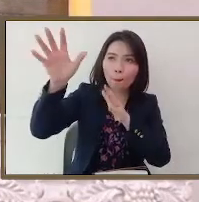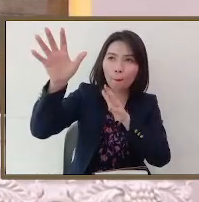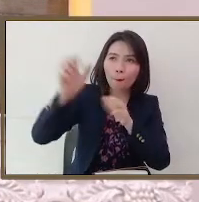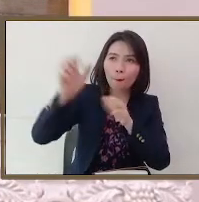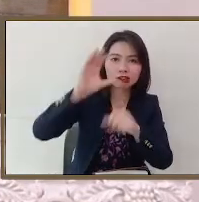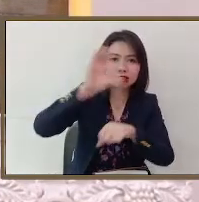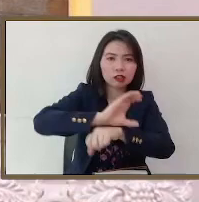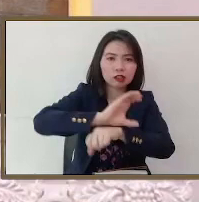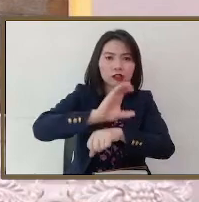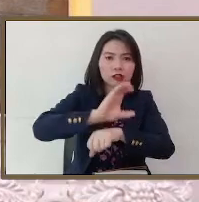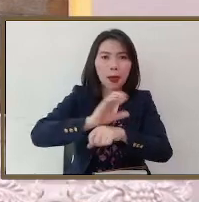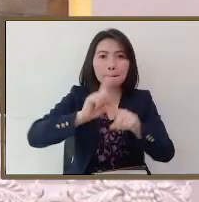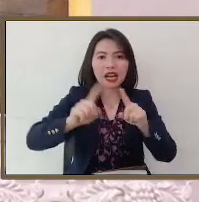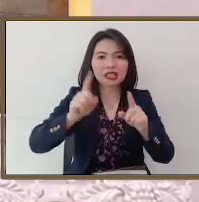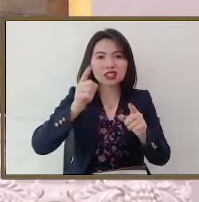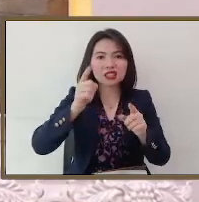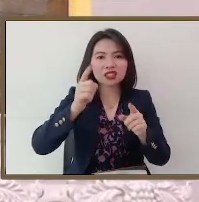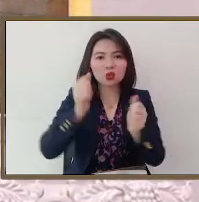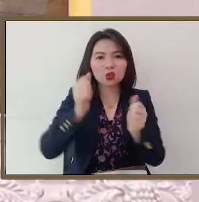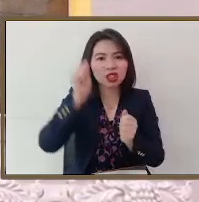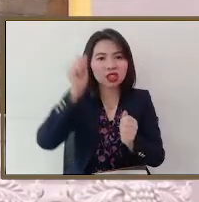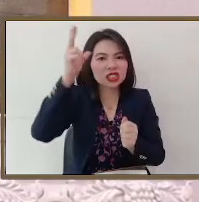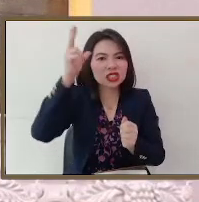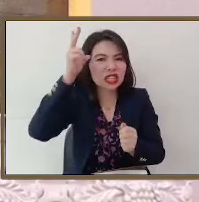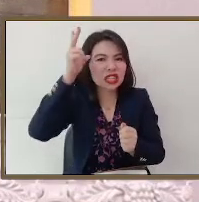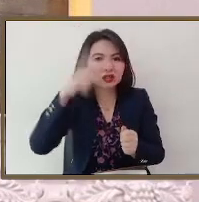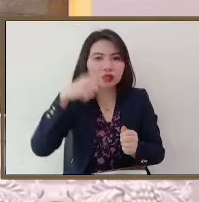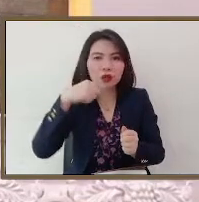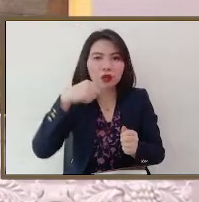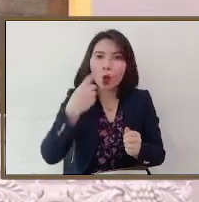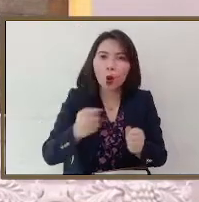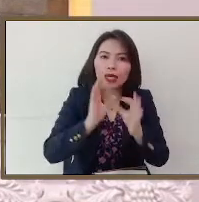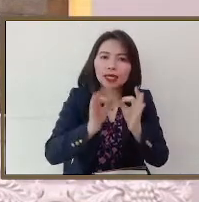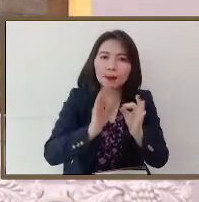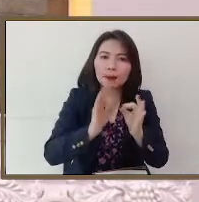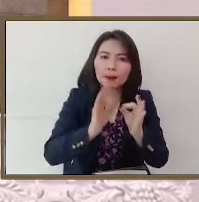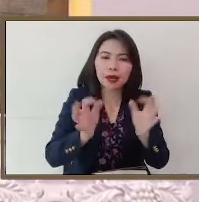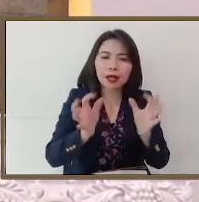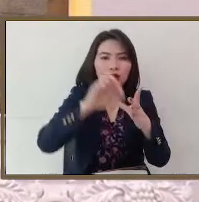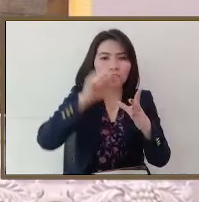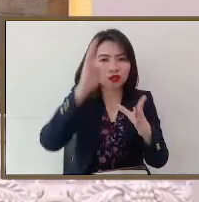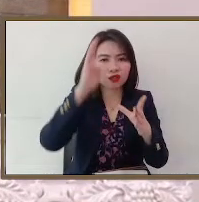nakasama mo ang Diablo, nag-i-interpret ng salita ng Diyos para sa iyo? You've got to